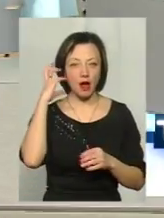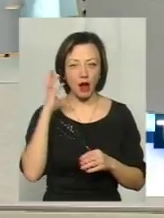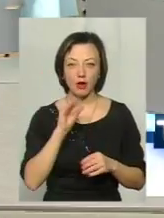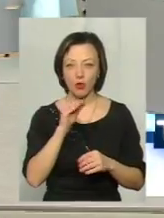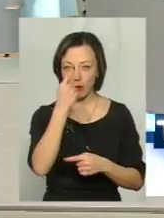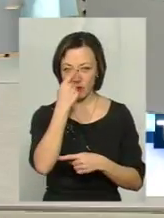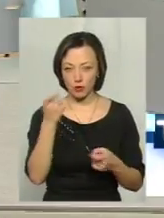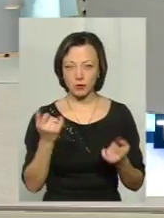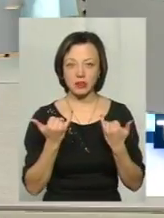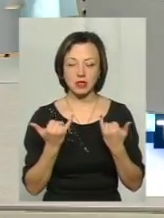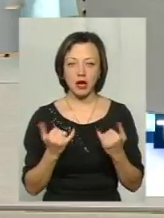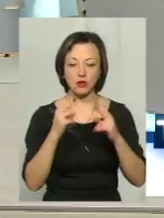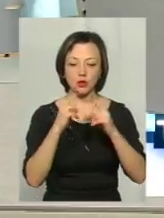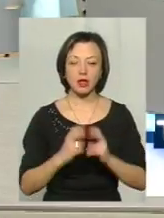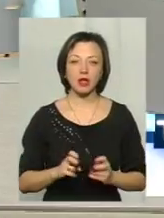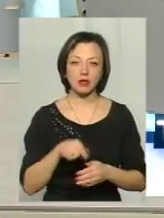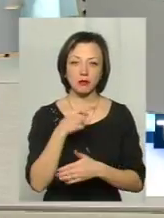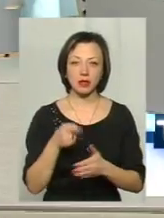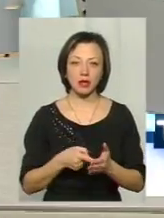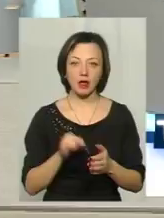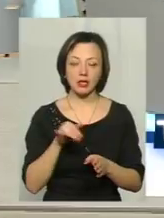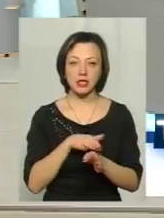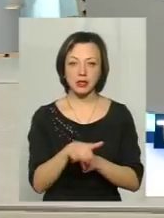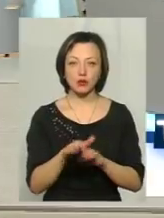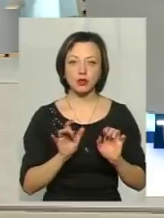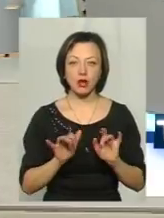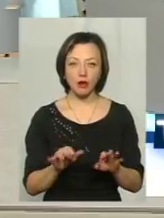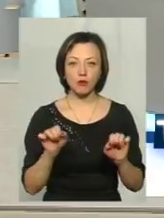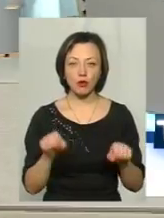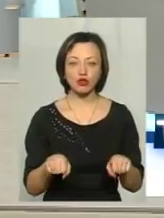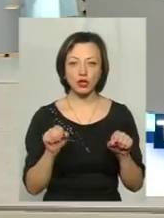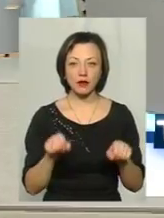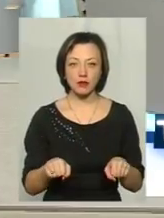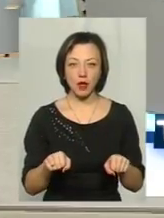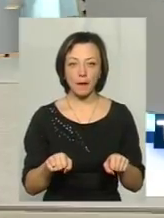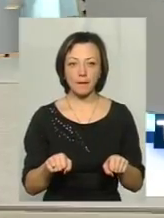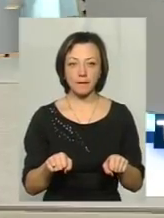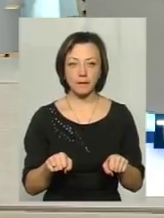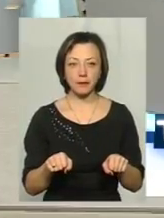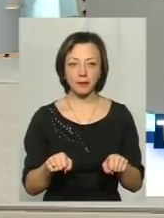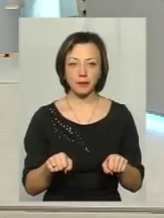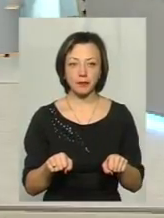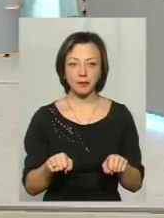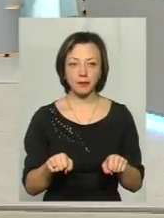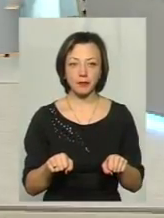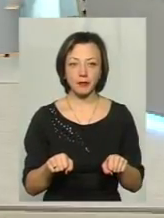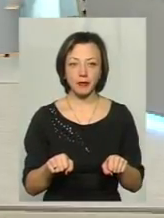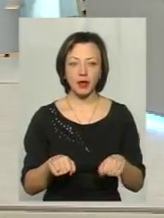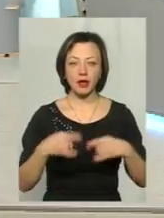радіоповідомлення. Значить, зараз розглядається питання і здійснюються заходи з можливості перехоплення і ефірного